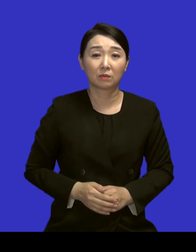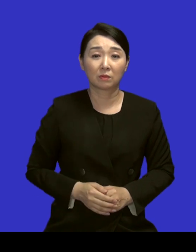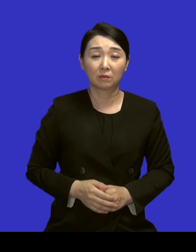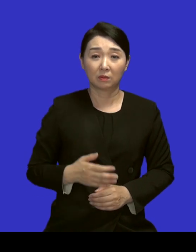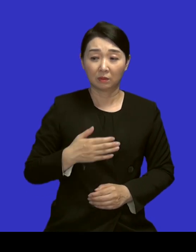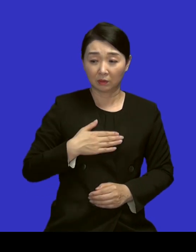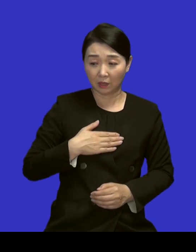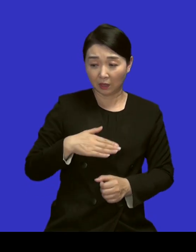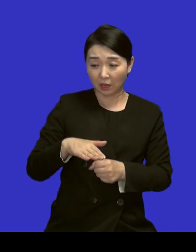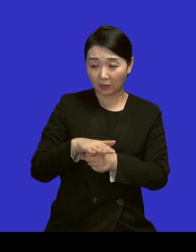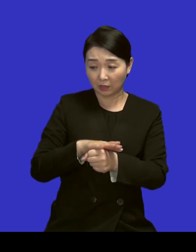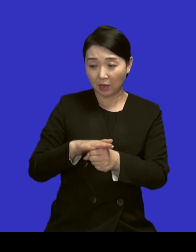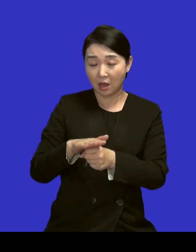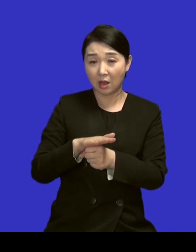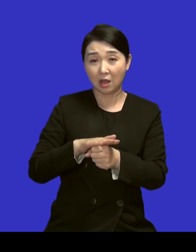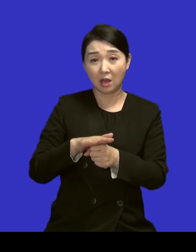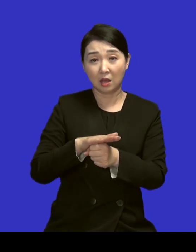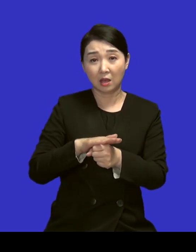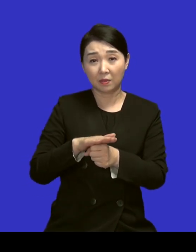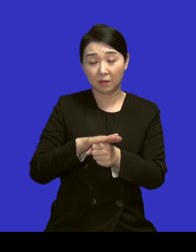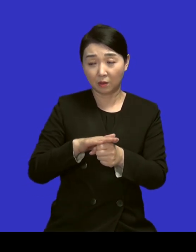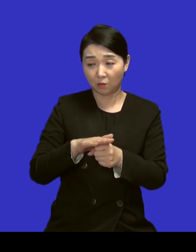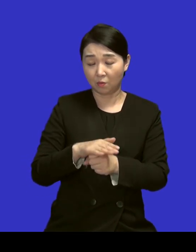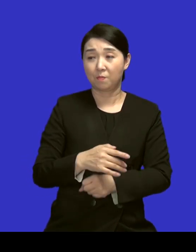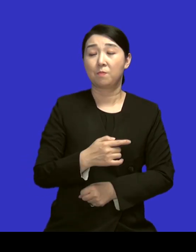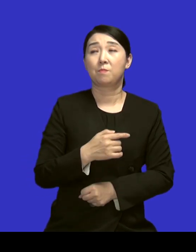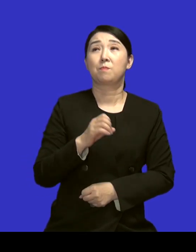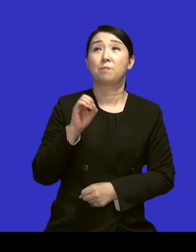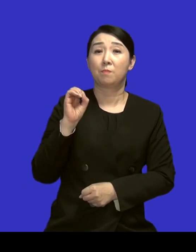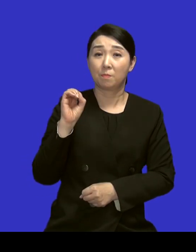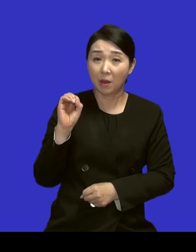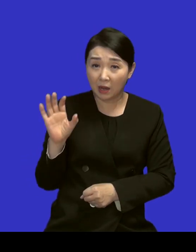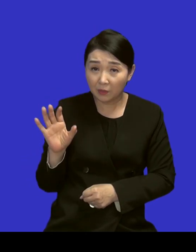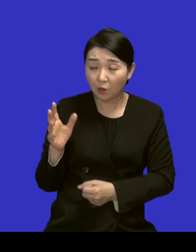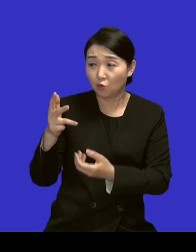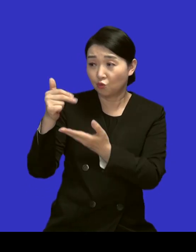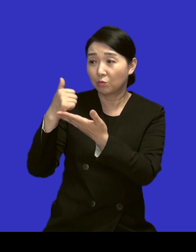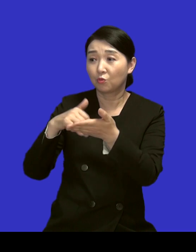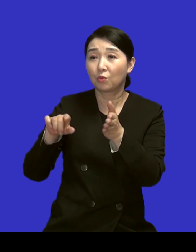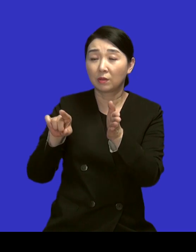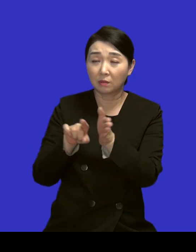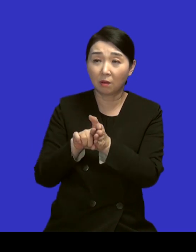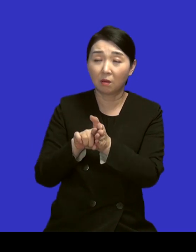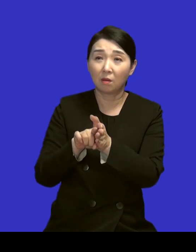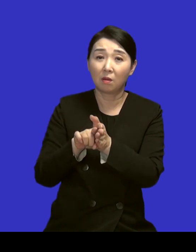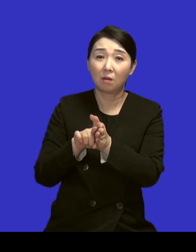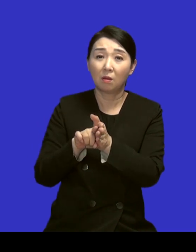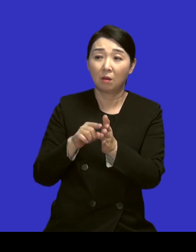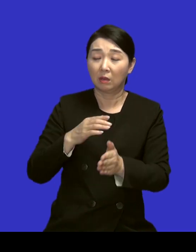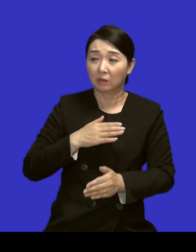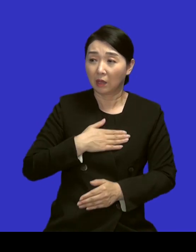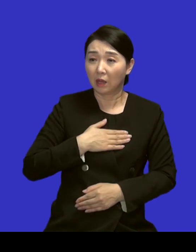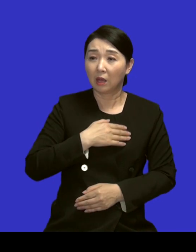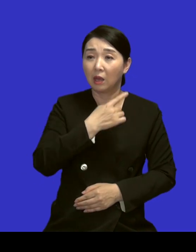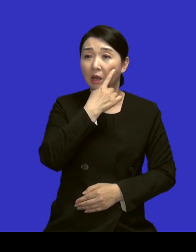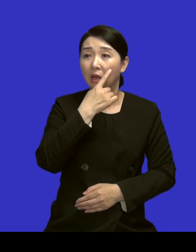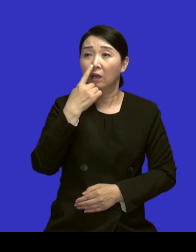내가 사랑한다고 했었던 주님을 위해서 내가 단 한마디도 지켜드리지 못했다라는